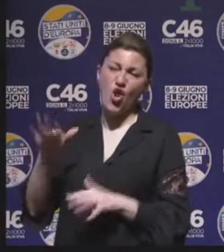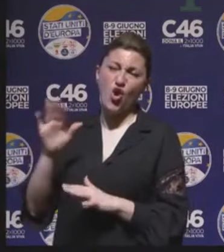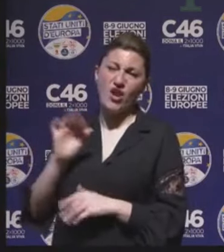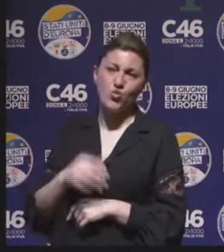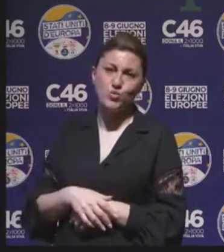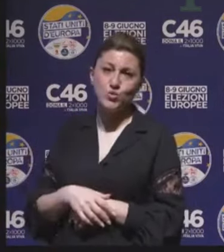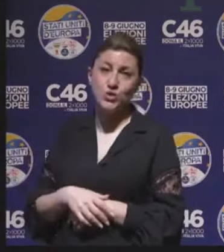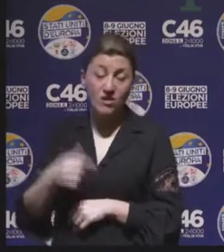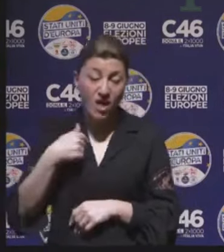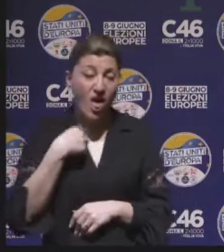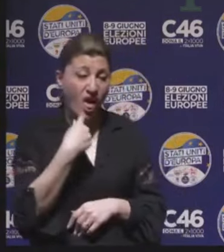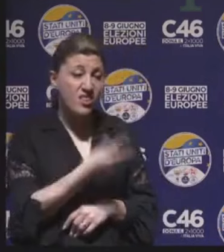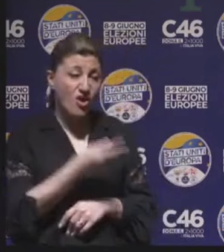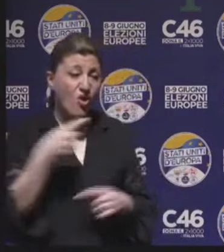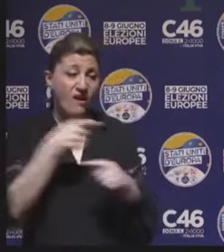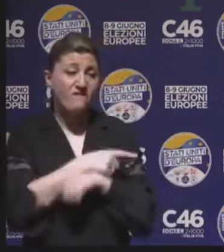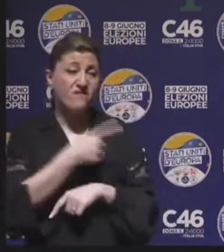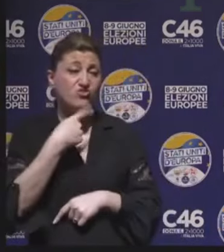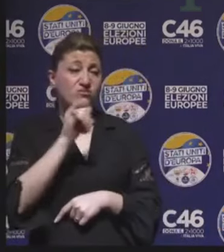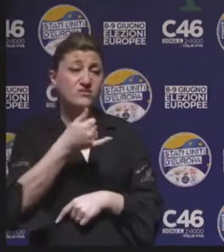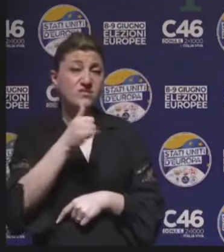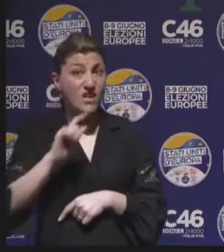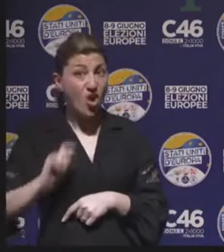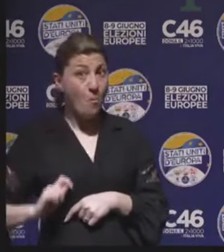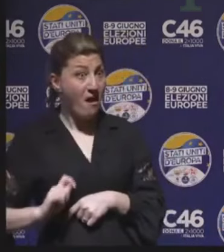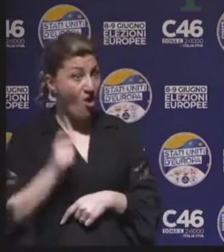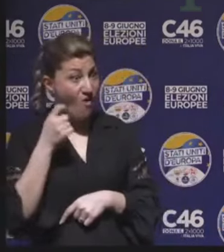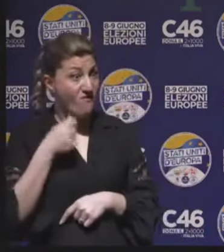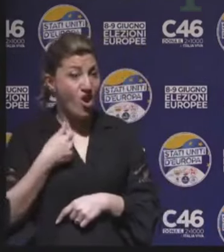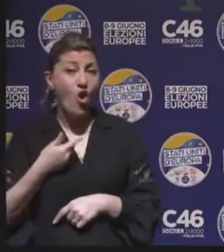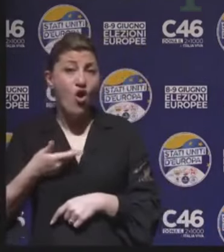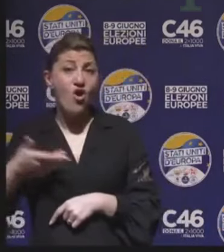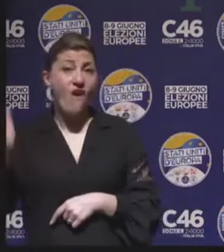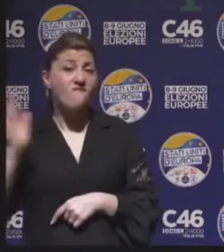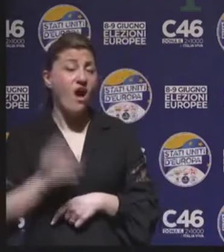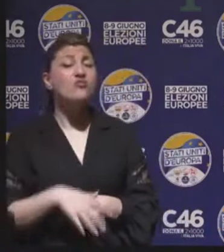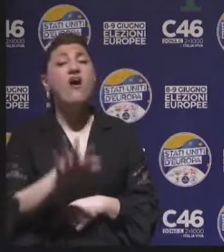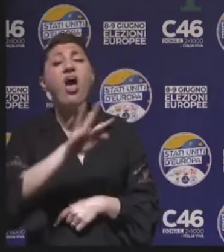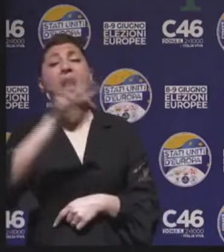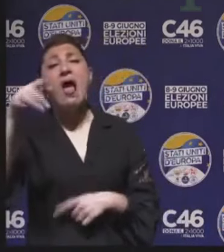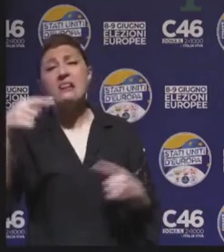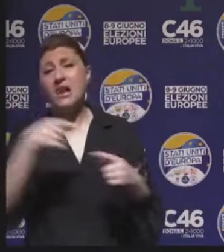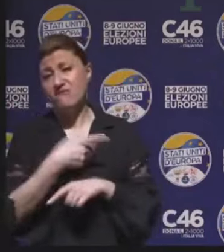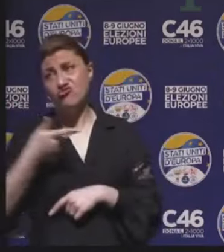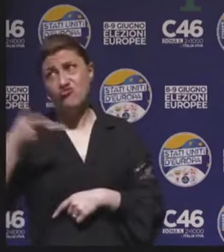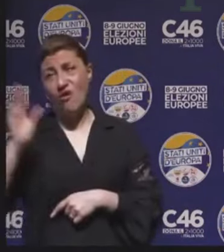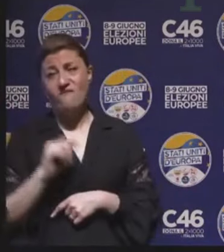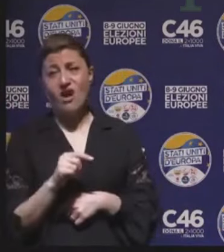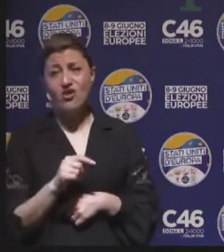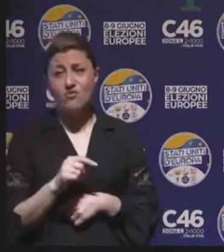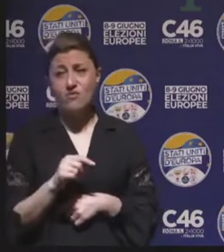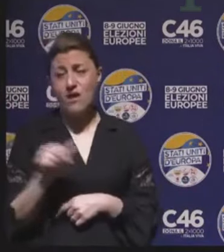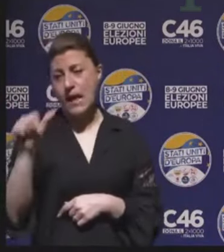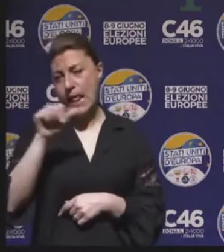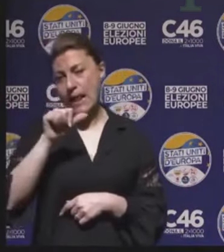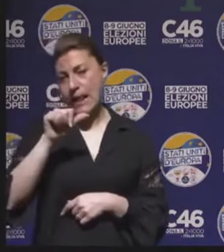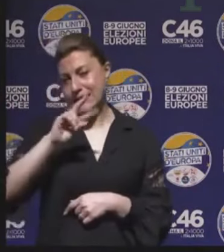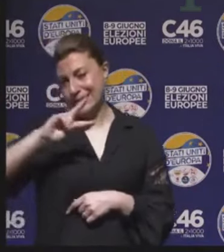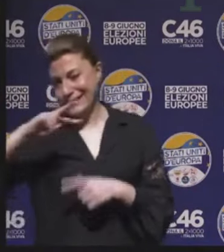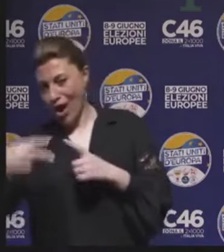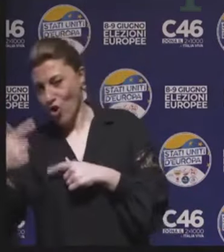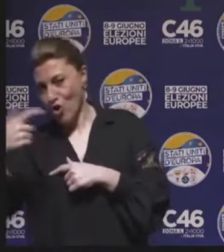vado differenza di altri che non ci andranno per due motivi Il secondo è perché non fanno il quorum ma c'è